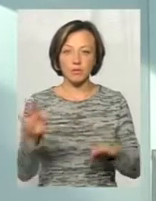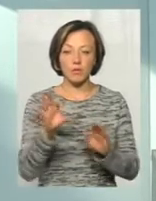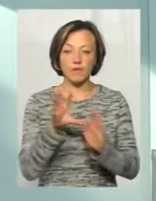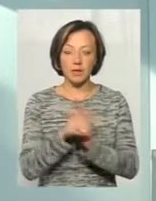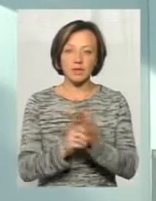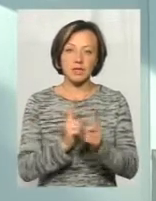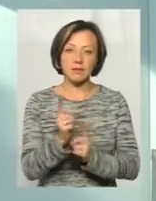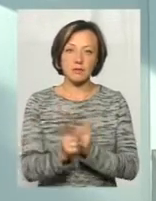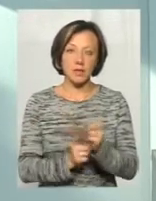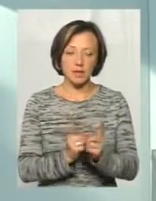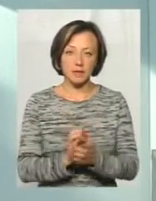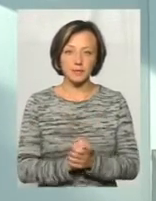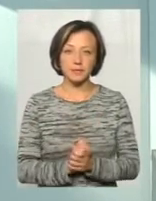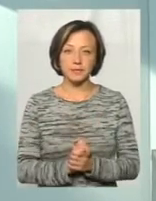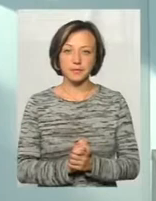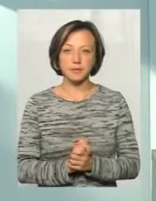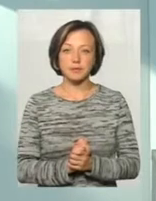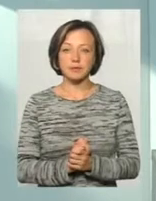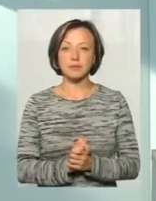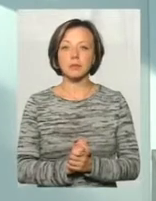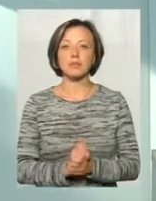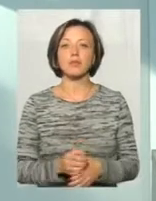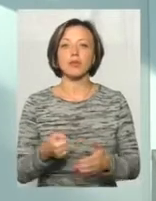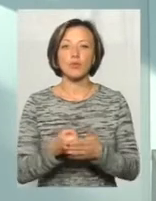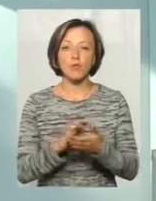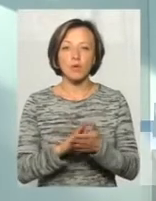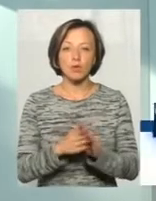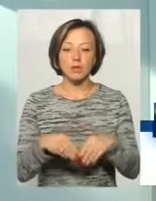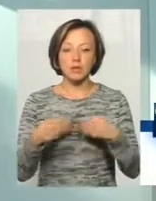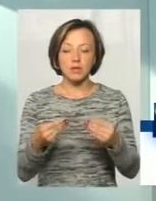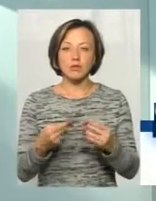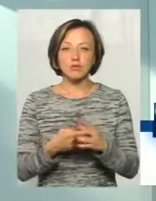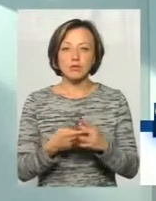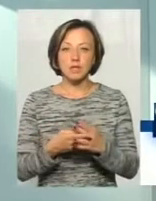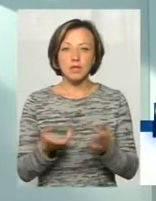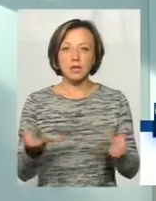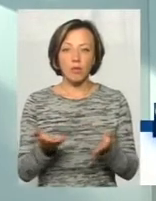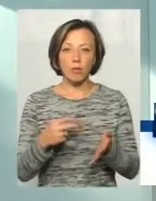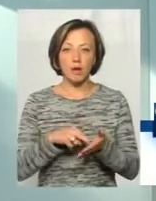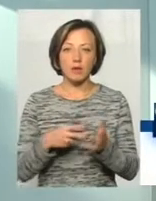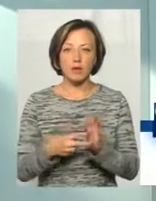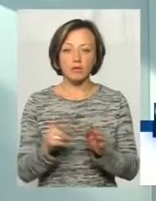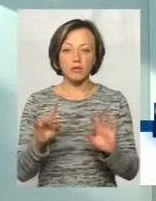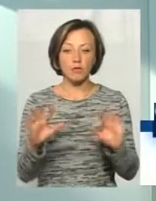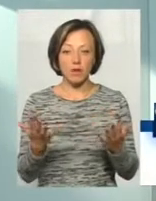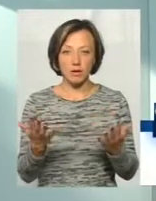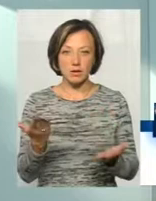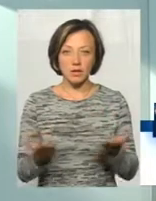змін до положення про порядок надання населенню субсидій, якою, зокрема, передбачено, що у разі,